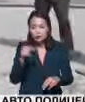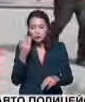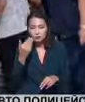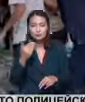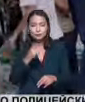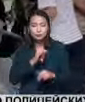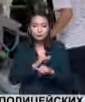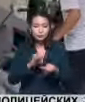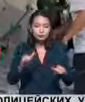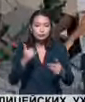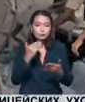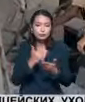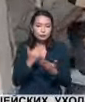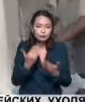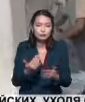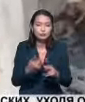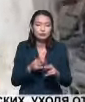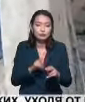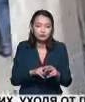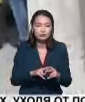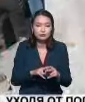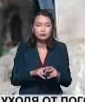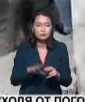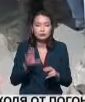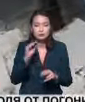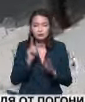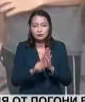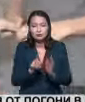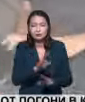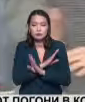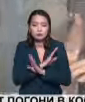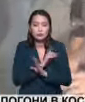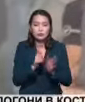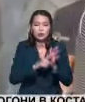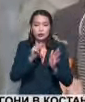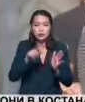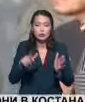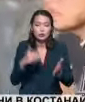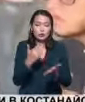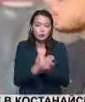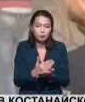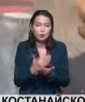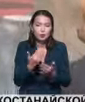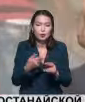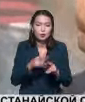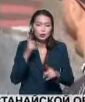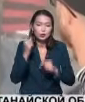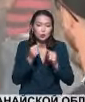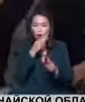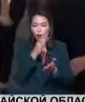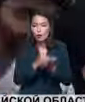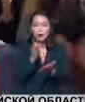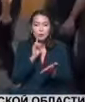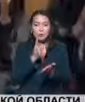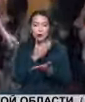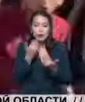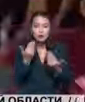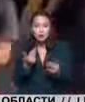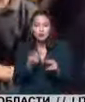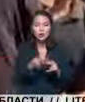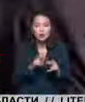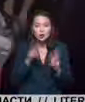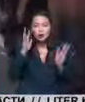обороты. В ночь на 9 октября Израиль обстрелял Дамаск. Погибли 7 человек. Сирия пока оставила этот удар без ответа, а Хизбалла, несмотря на